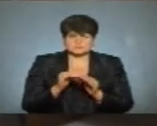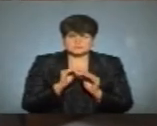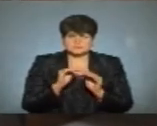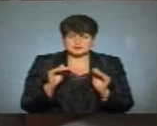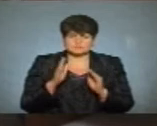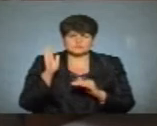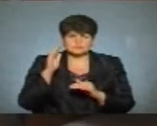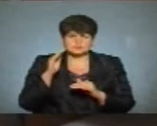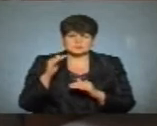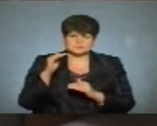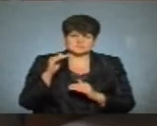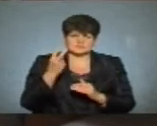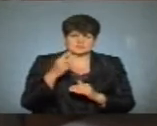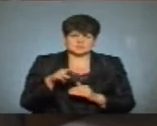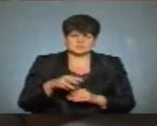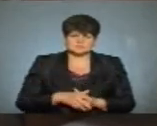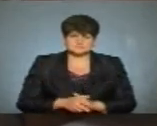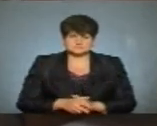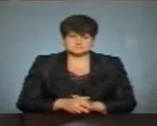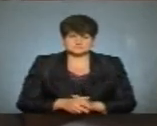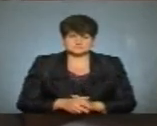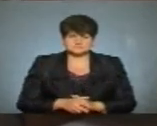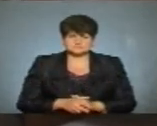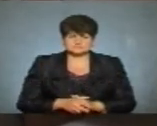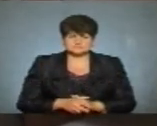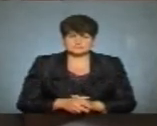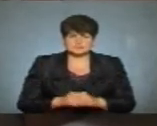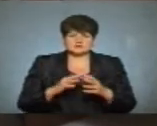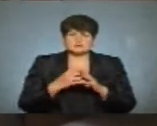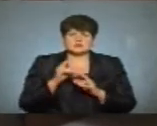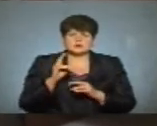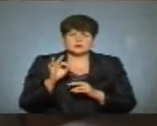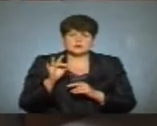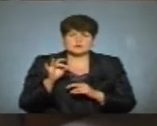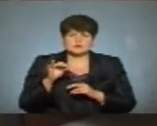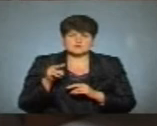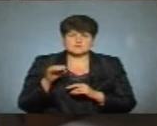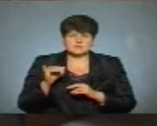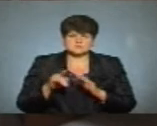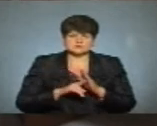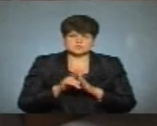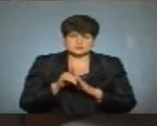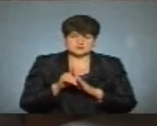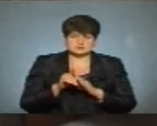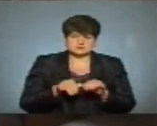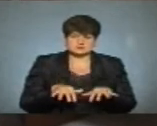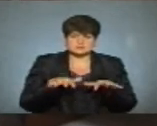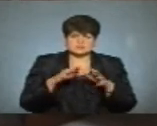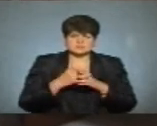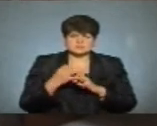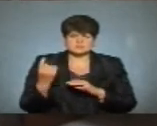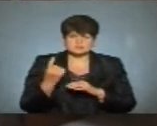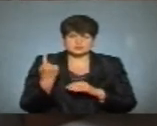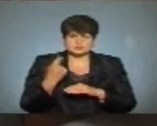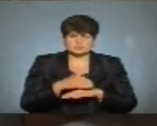до підняття до верху дамби десь 2 метри. В селі Коропець розпочинається підтоплення сільгосугідь та однієї